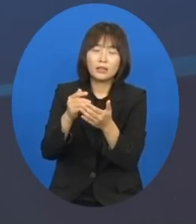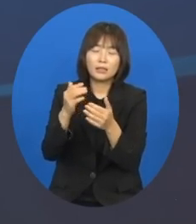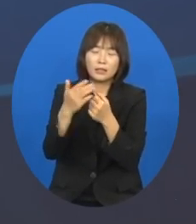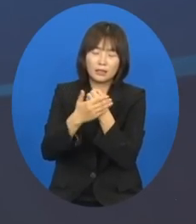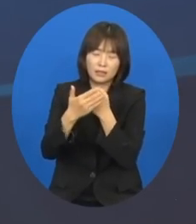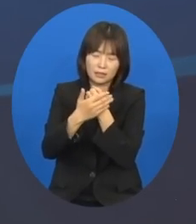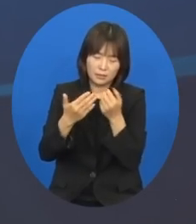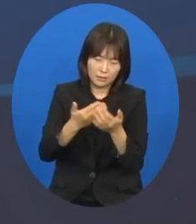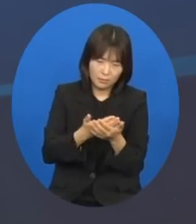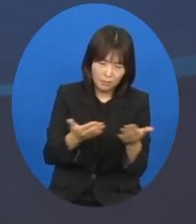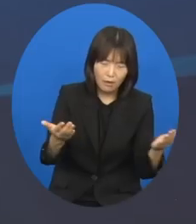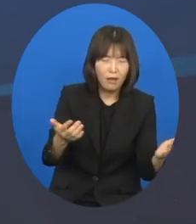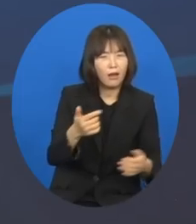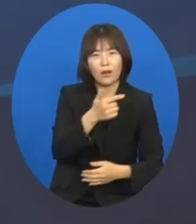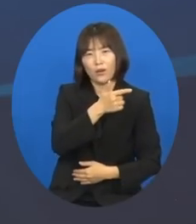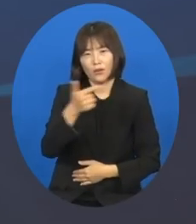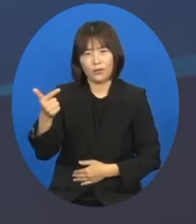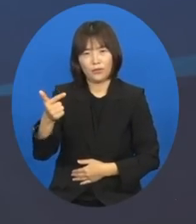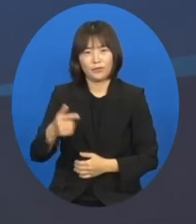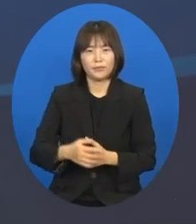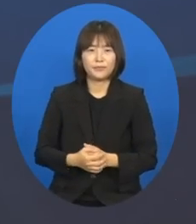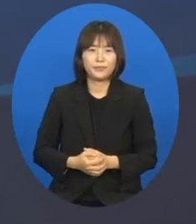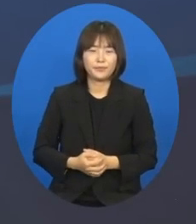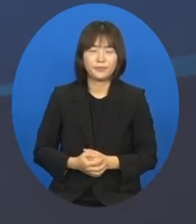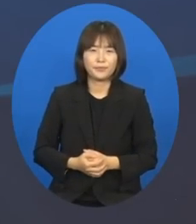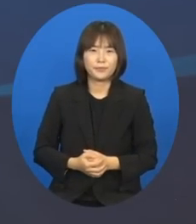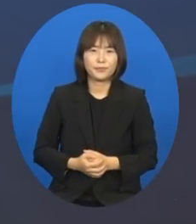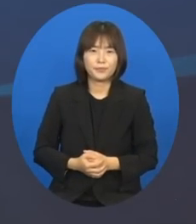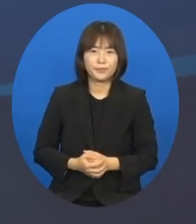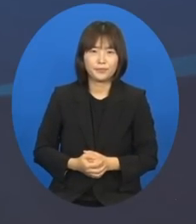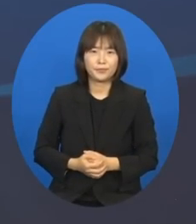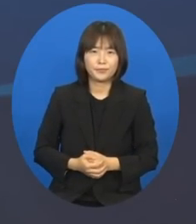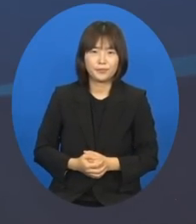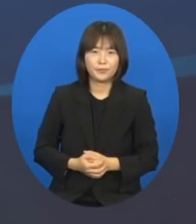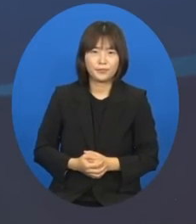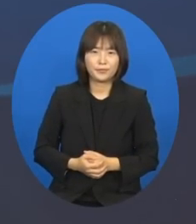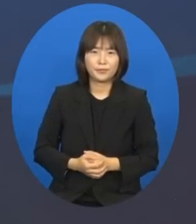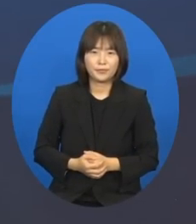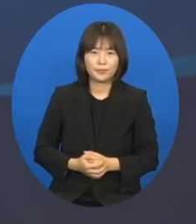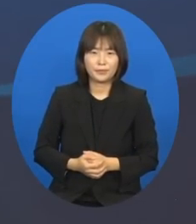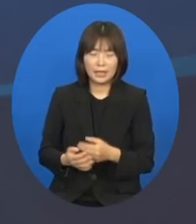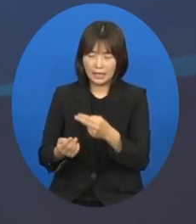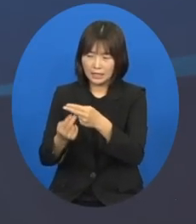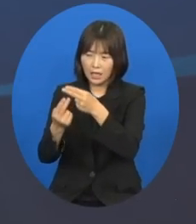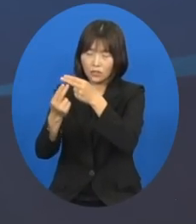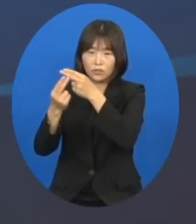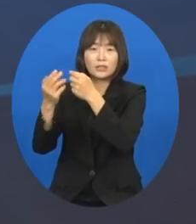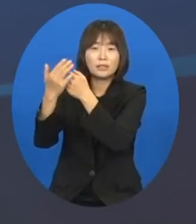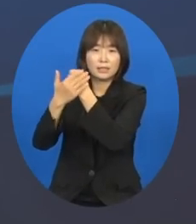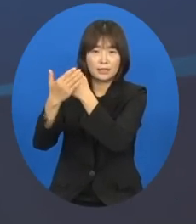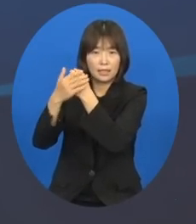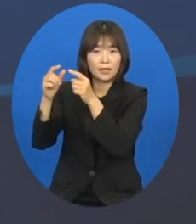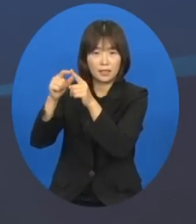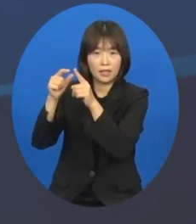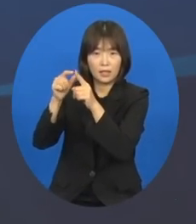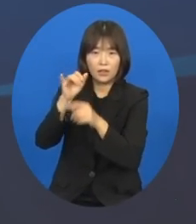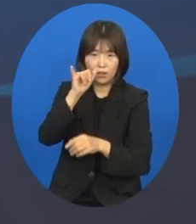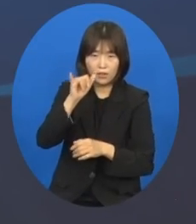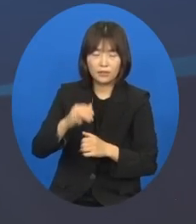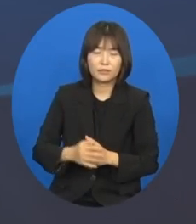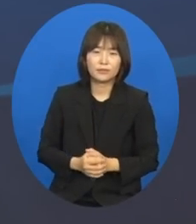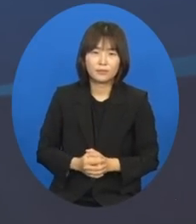다시 한번 그 앞에 문구를 보여주세요 여기 보니까 쌓아두신 은혜라고 하는 단어가 나와요